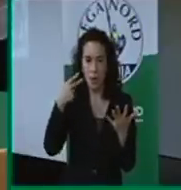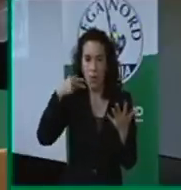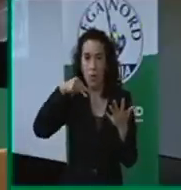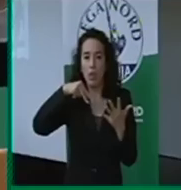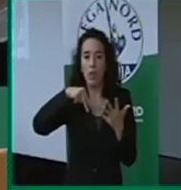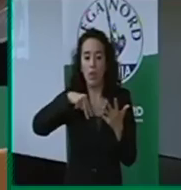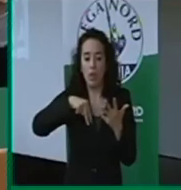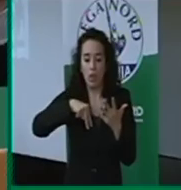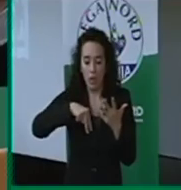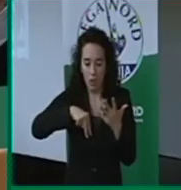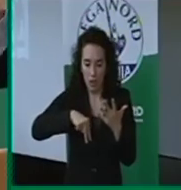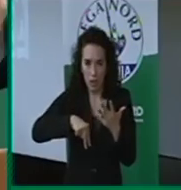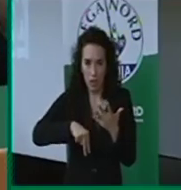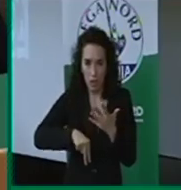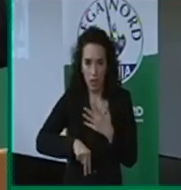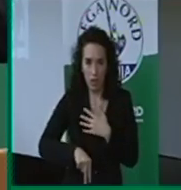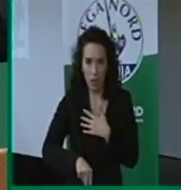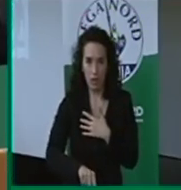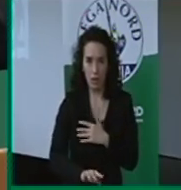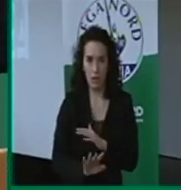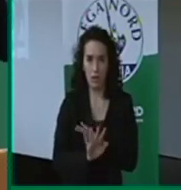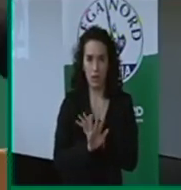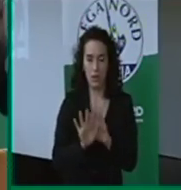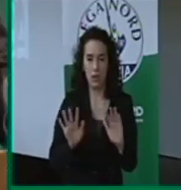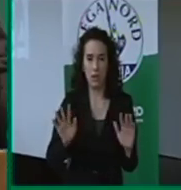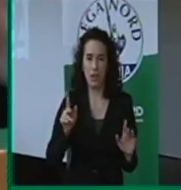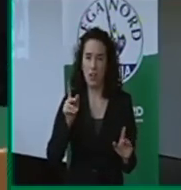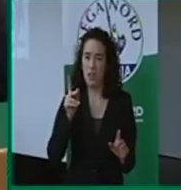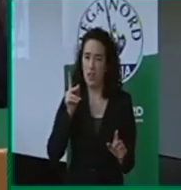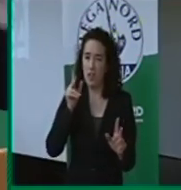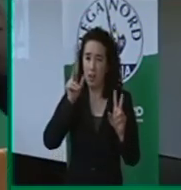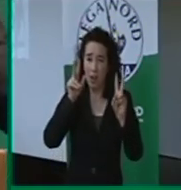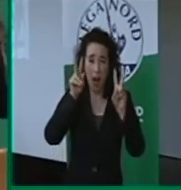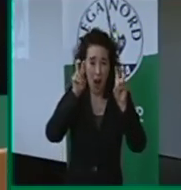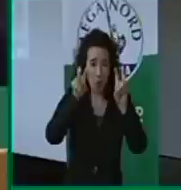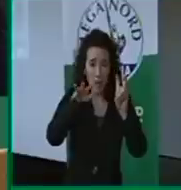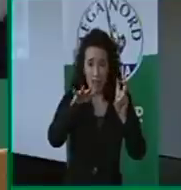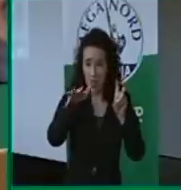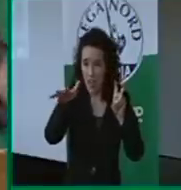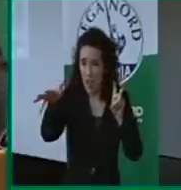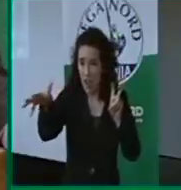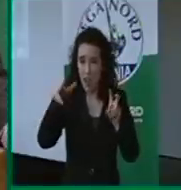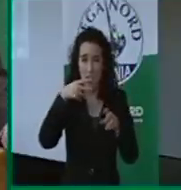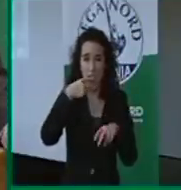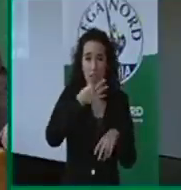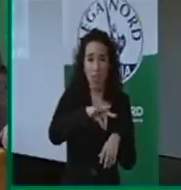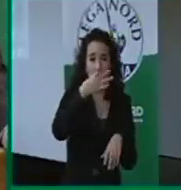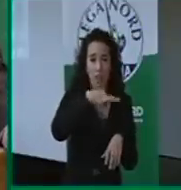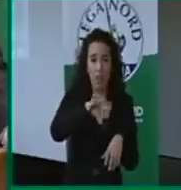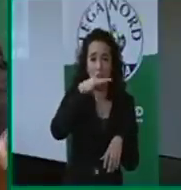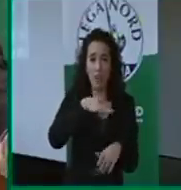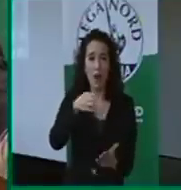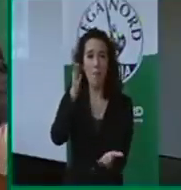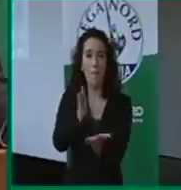nello scafo è quello lì e quindi bisogna smettere di parlare di tutto il resto prima di aver